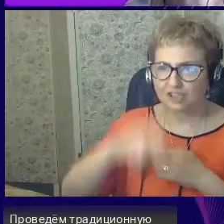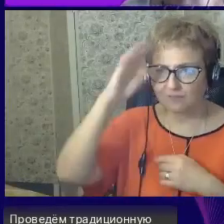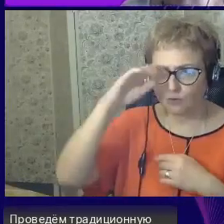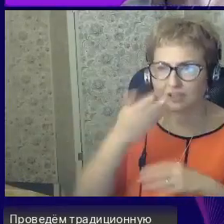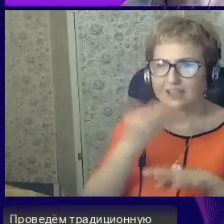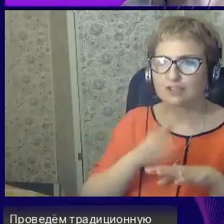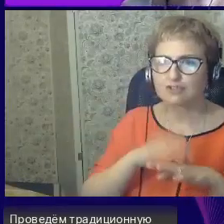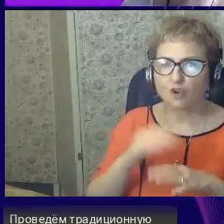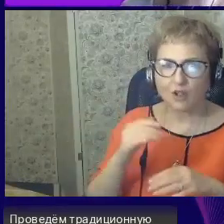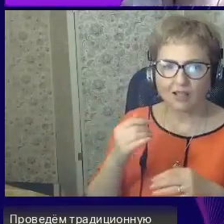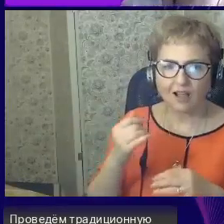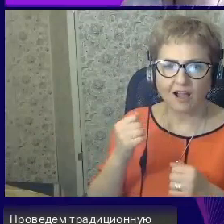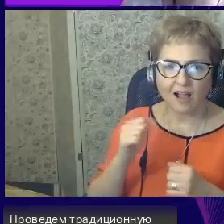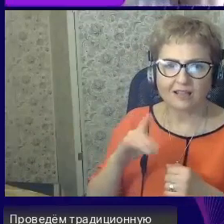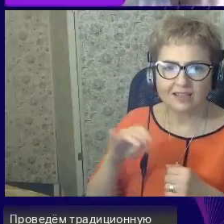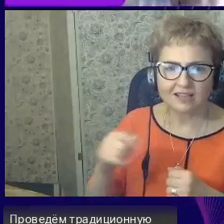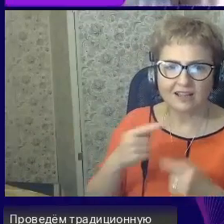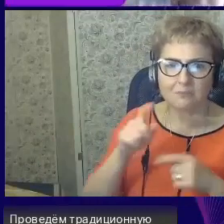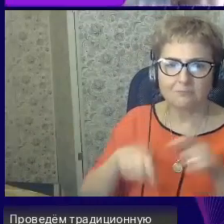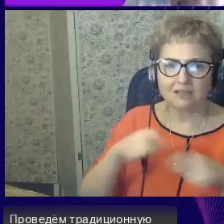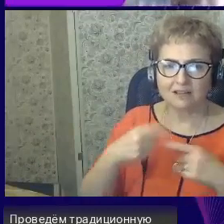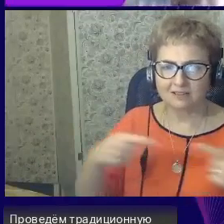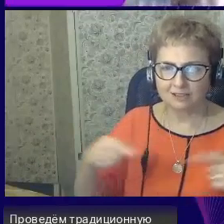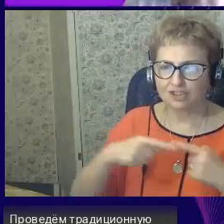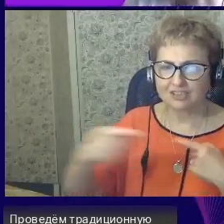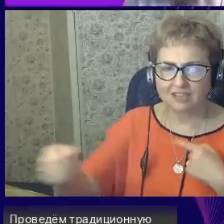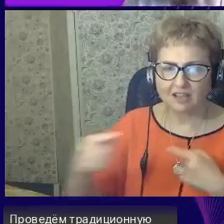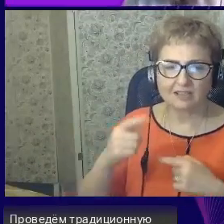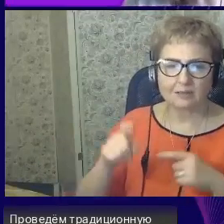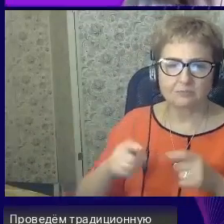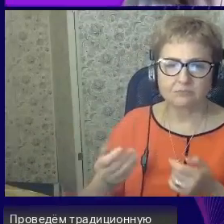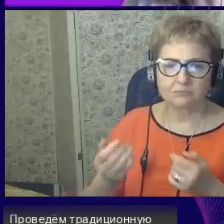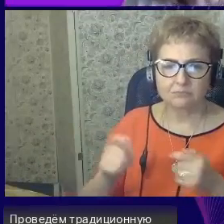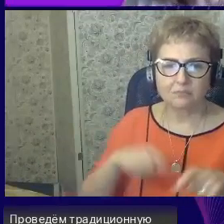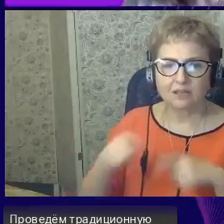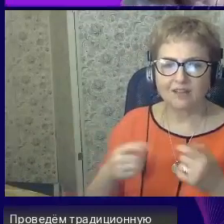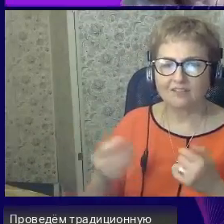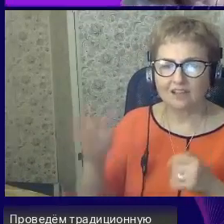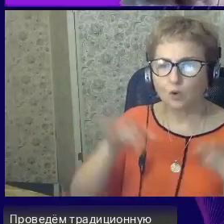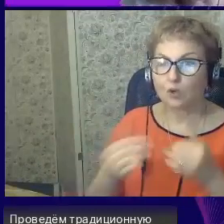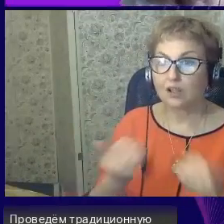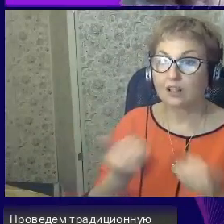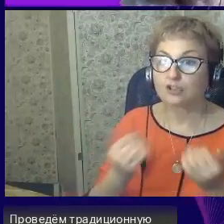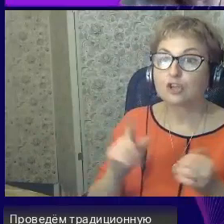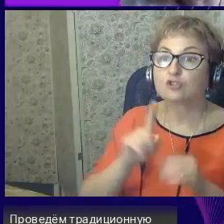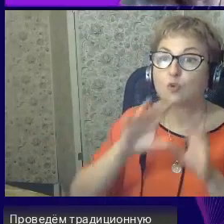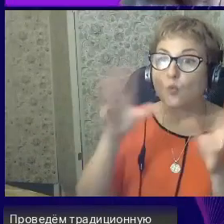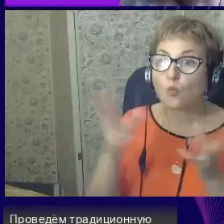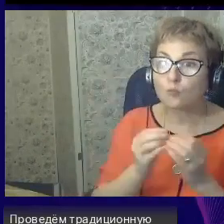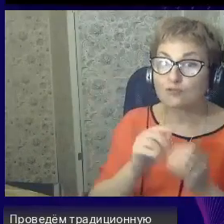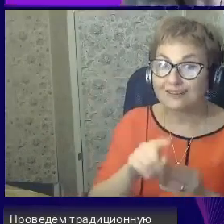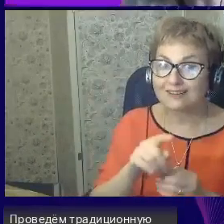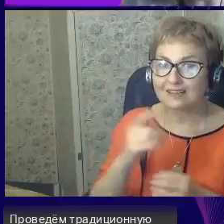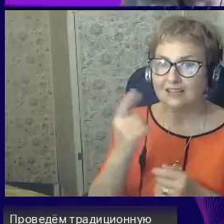в воду, тяжелая атлетика, бег на различные дистанции и беговые горные лыжи. Что у этих видов спорта